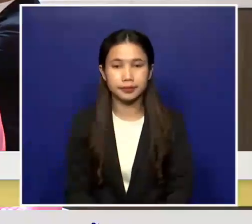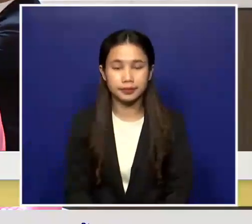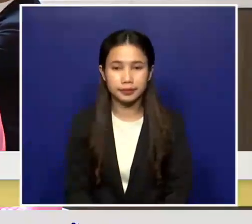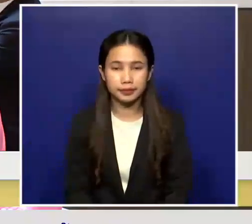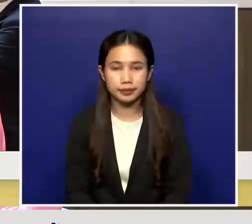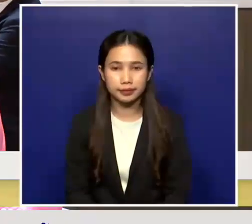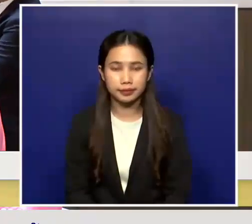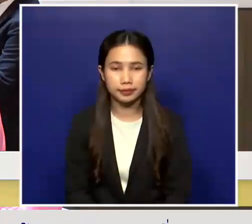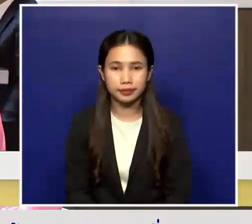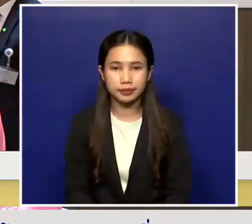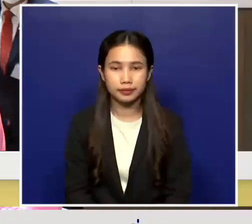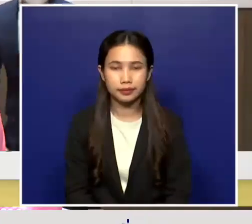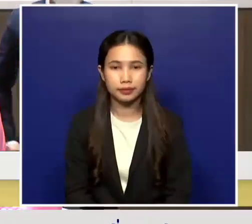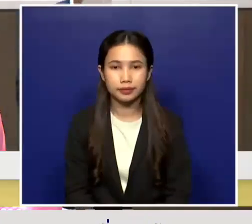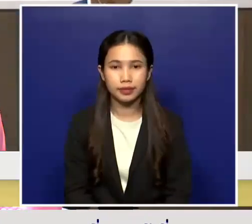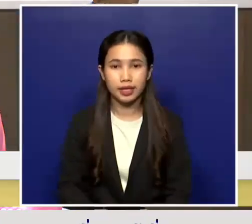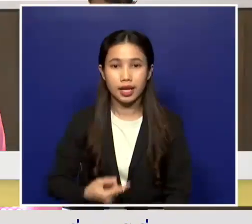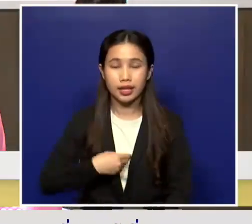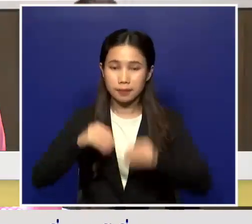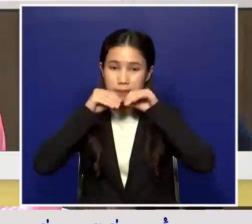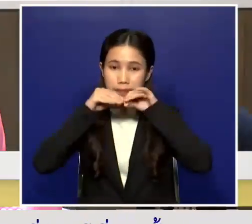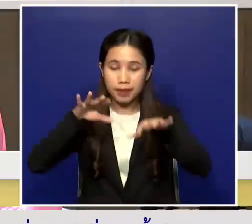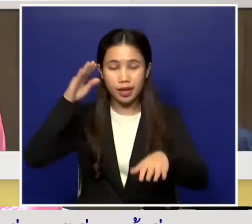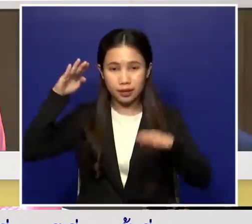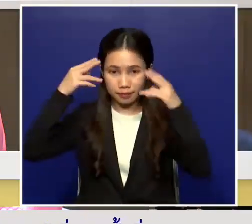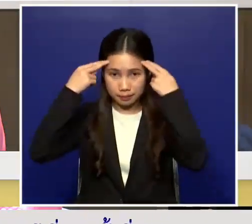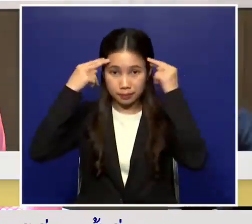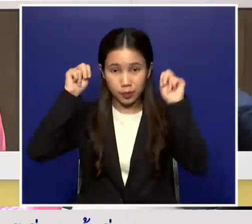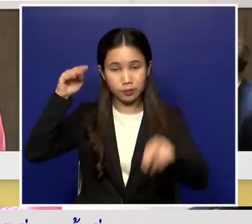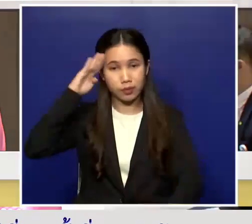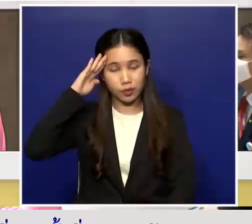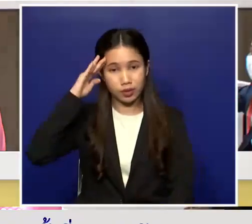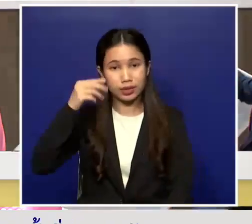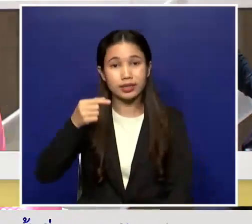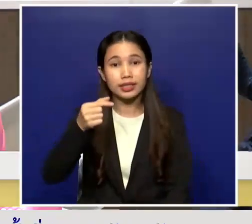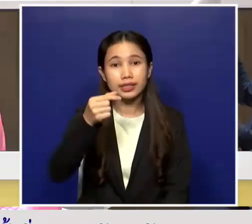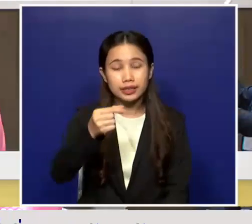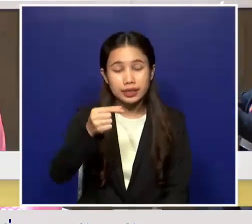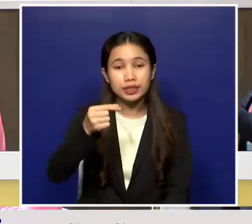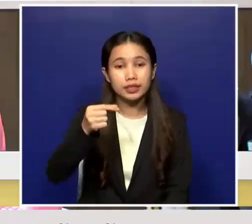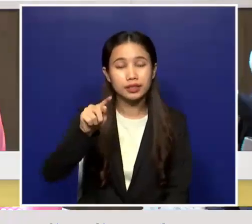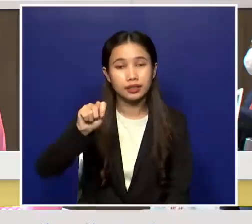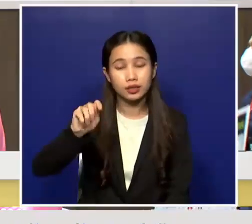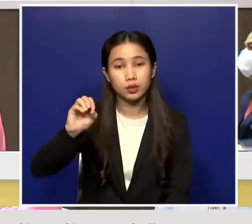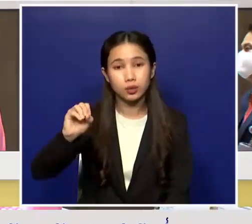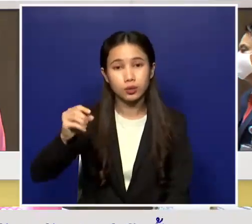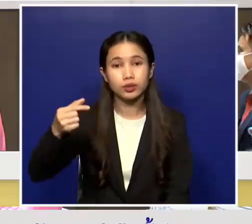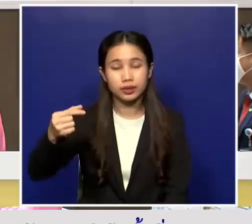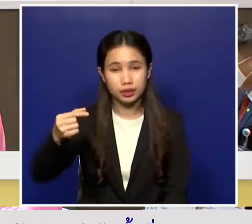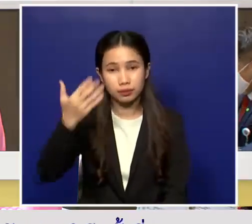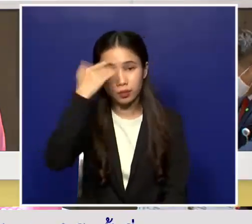ไงแฉประยุทธ์เนี่ยนะคุกแน่นอนเลย G2G G2G แปลว่าอะไรครับรัฐ